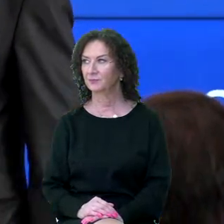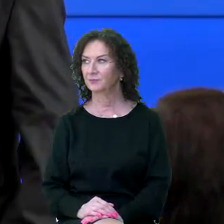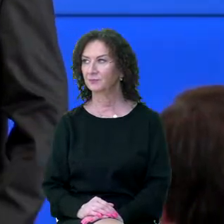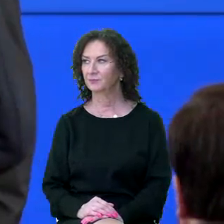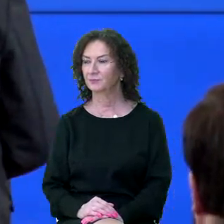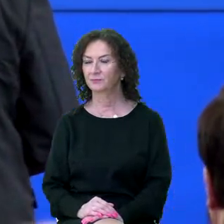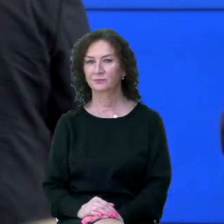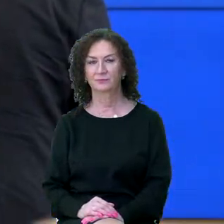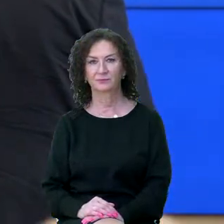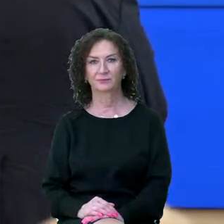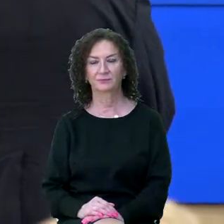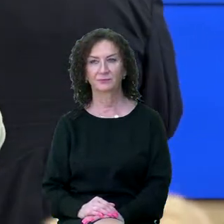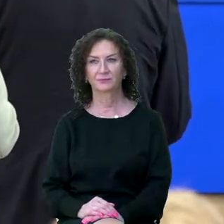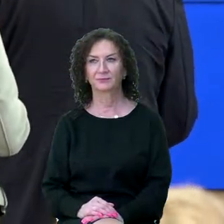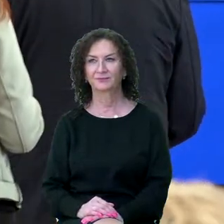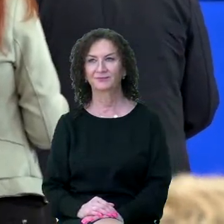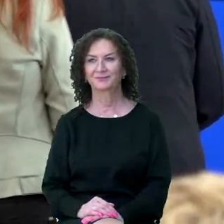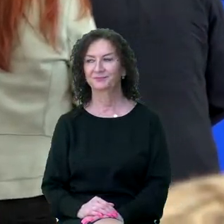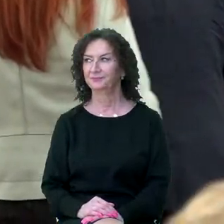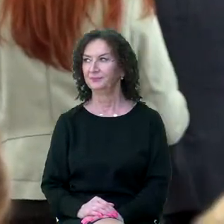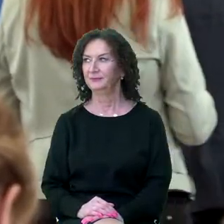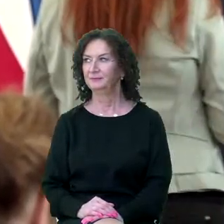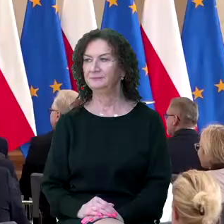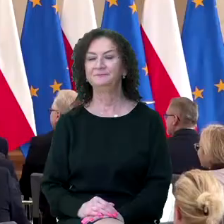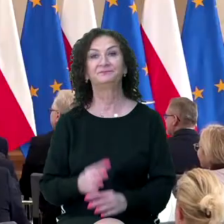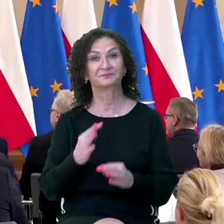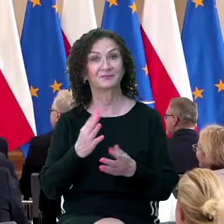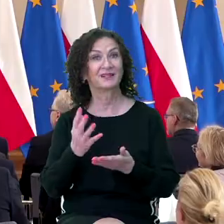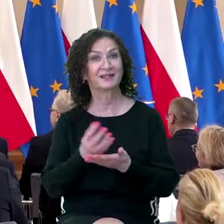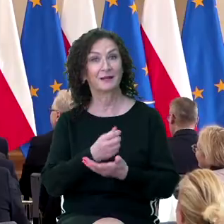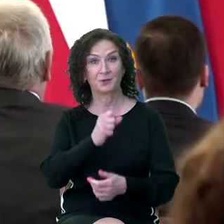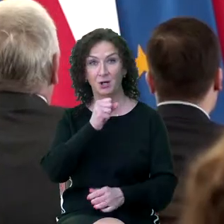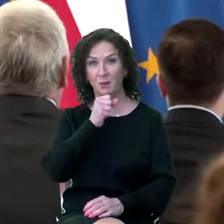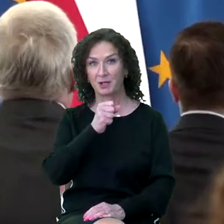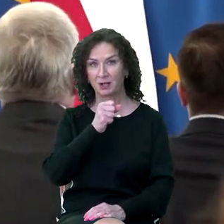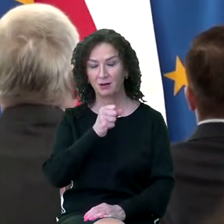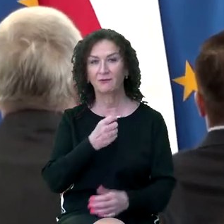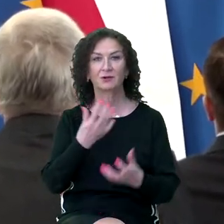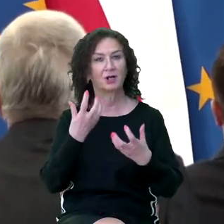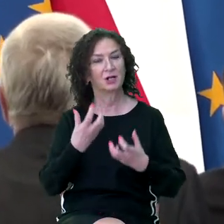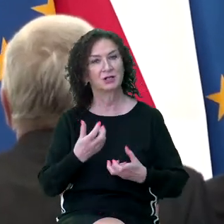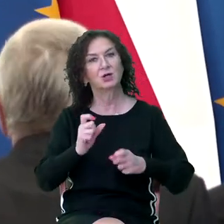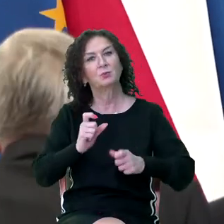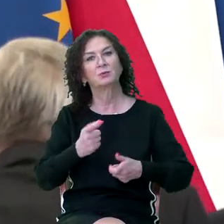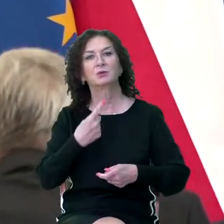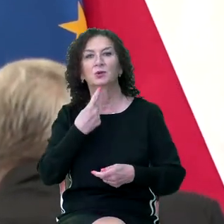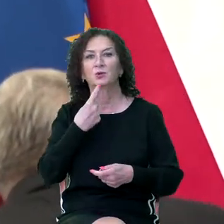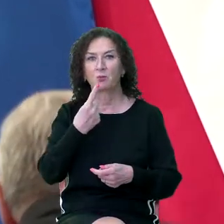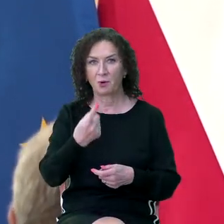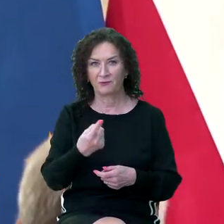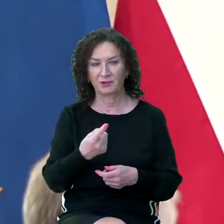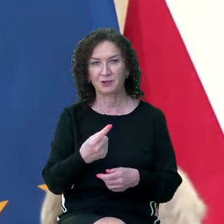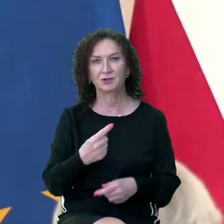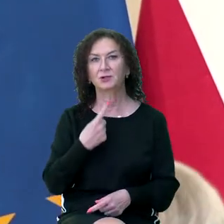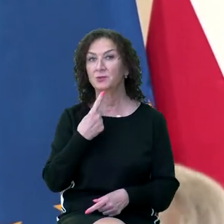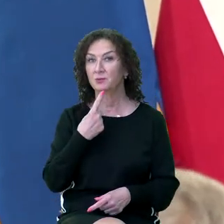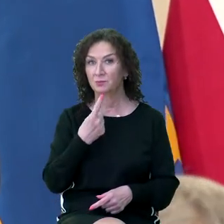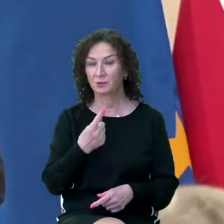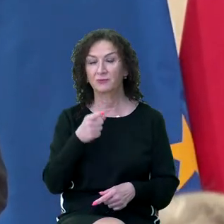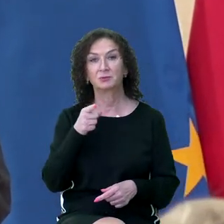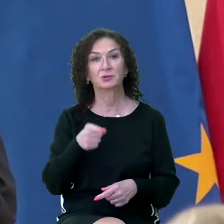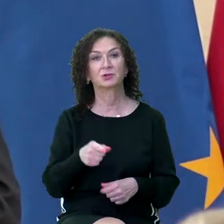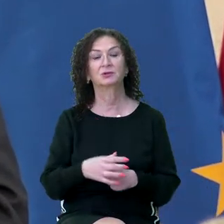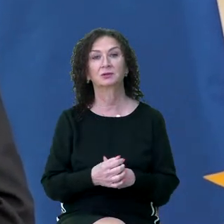Na chwilkę ukradnę mikrofon pani prowadzącej, bo nie mogę odmówić sobie komentarza, w którym wspomnę, że to